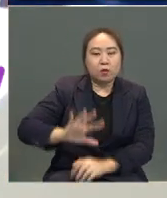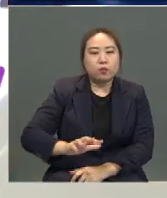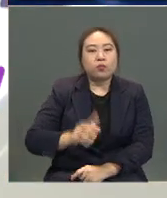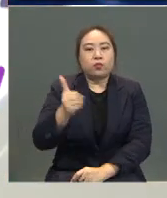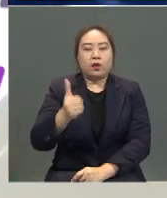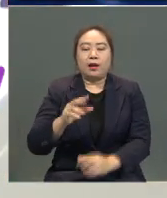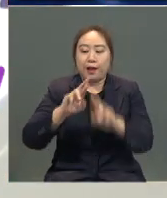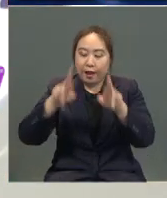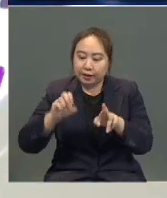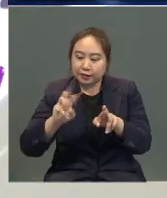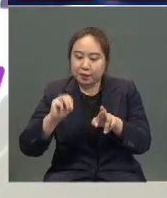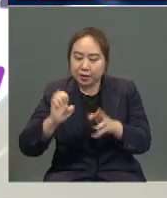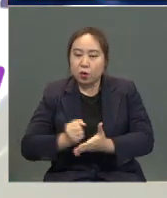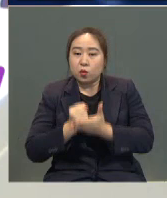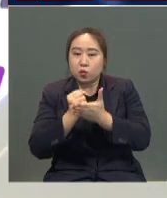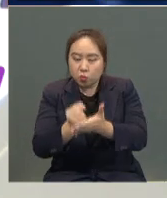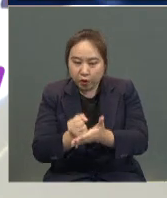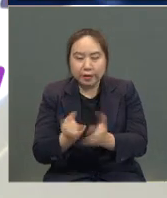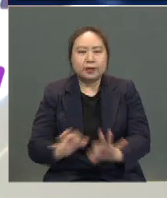และมีคนไกลในการเยียวยาประชาชนและเกษตรกรในการดำรงชีพช่วยเหลือผู้ประกอบการsmes